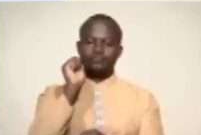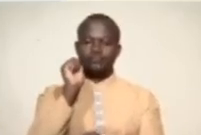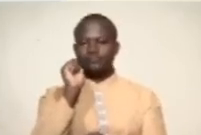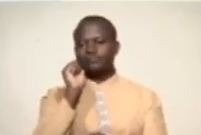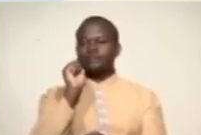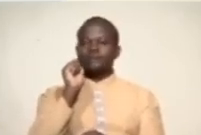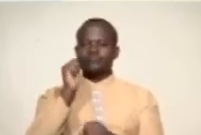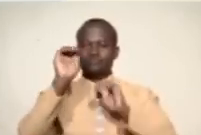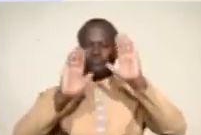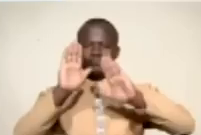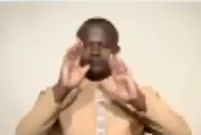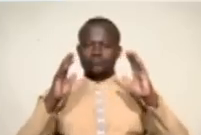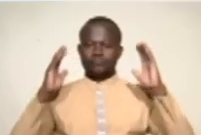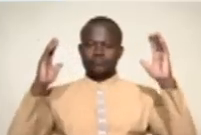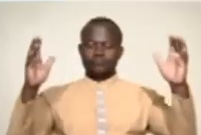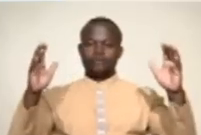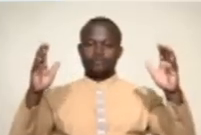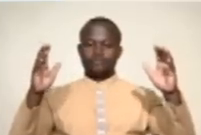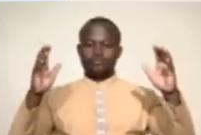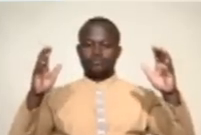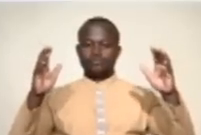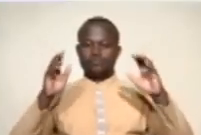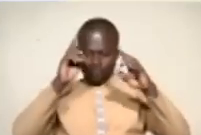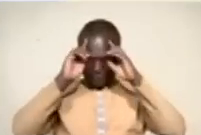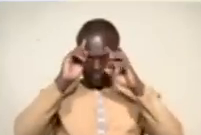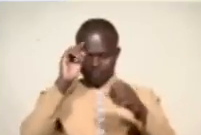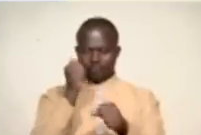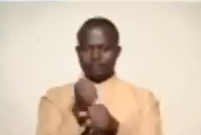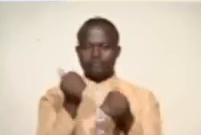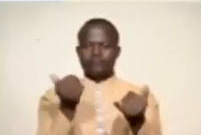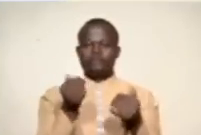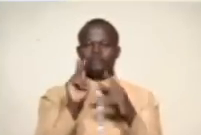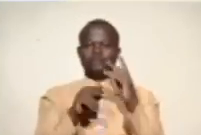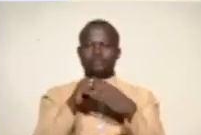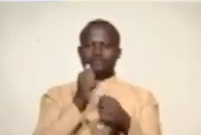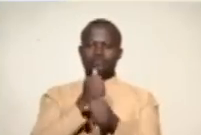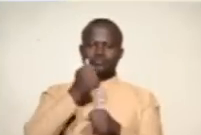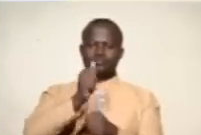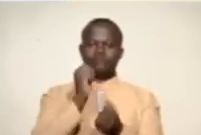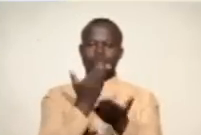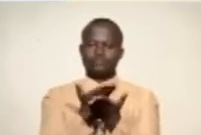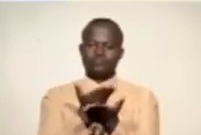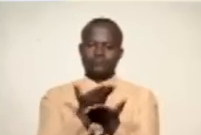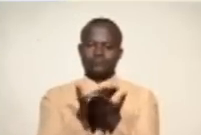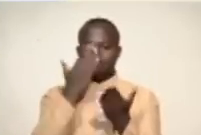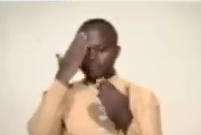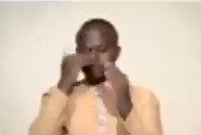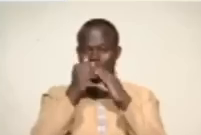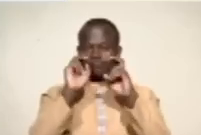uruhare runini bihangwa ry'imirimo. Ababikorera turasaba kugira